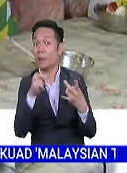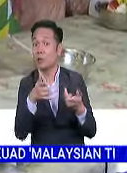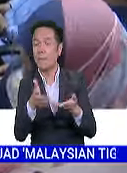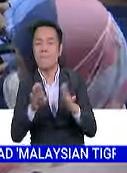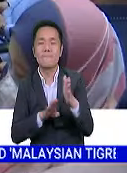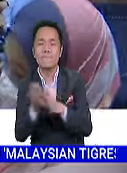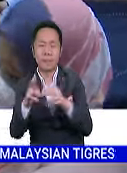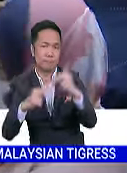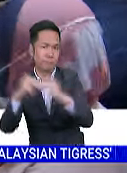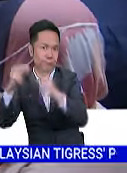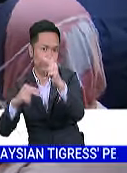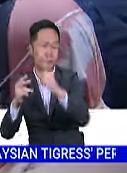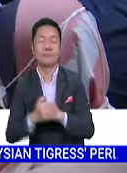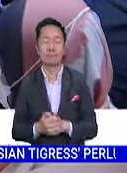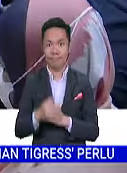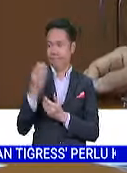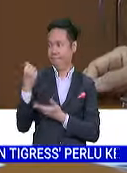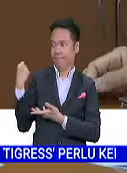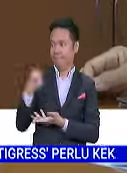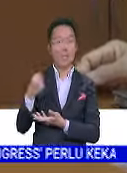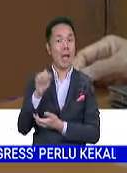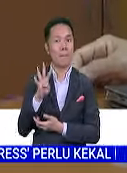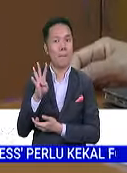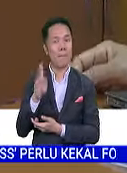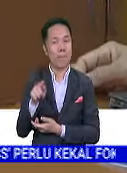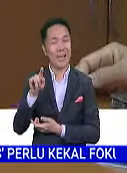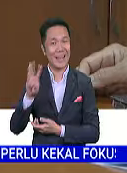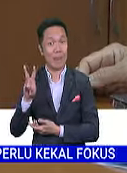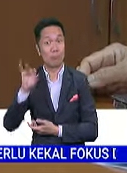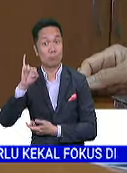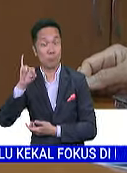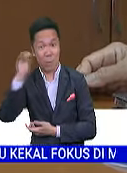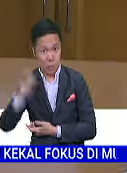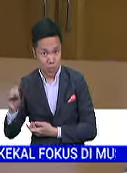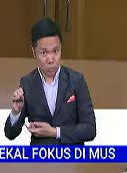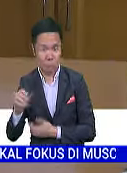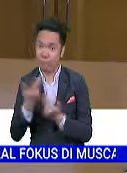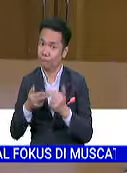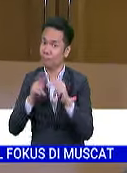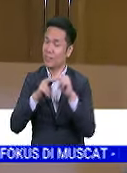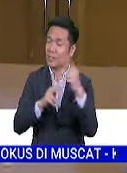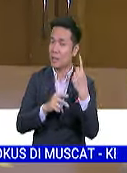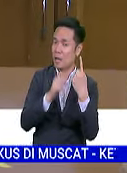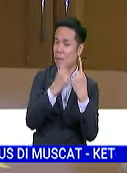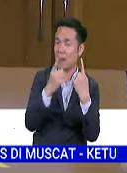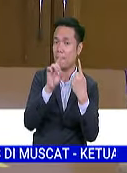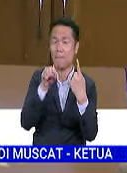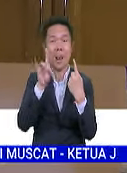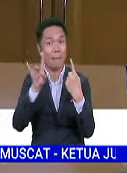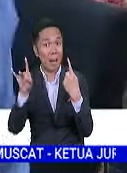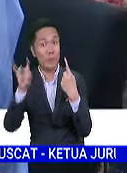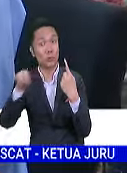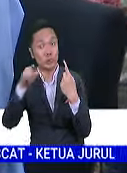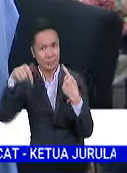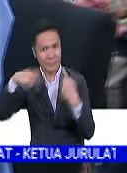tujuan pembangunan seterusnya peruntukan tambahan 40-an 600 yaitu 116 882